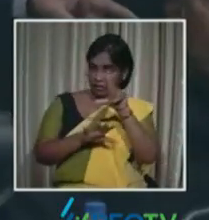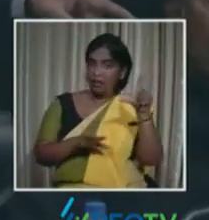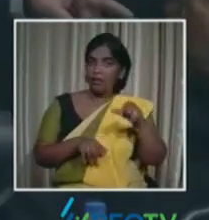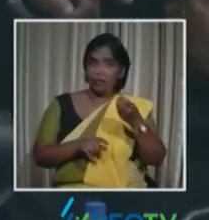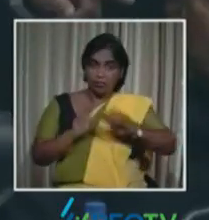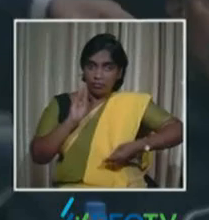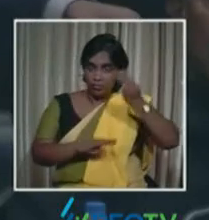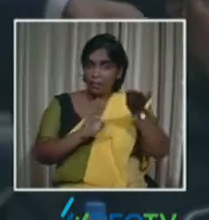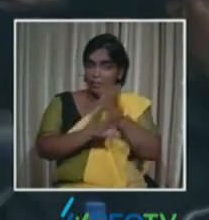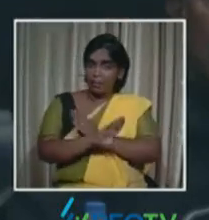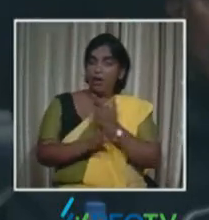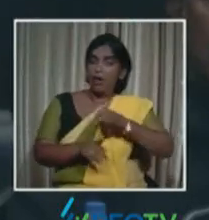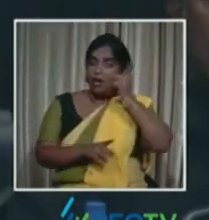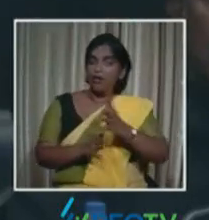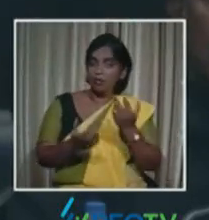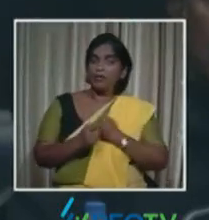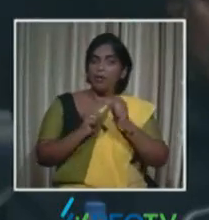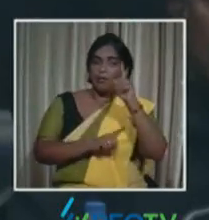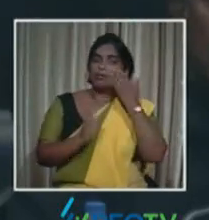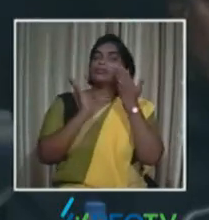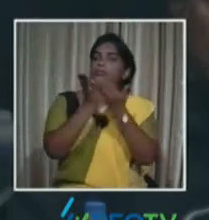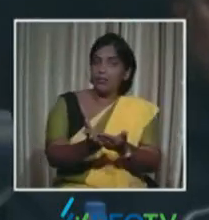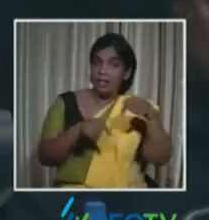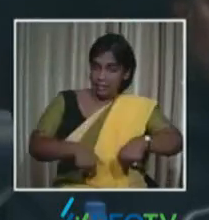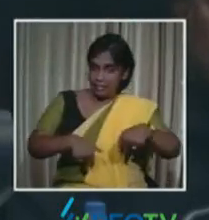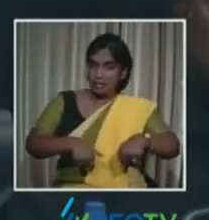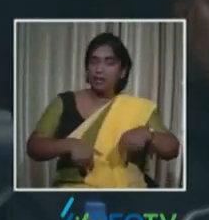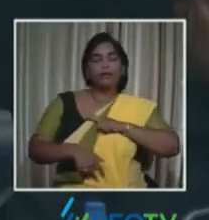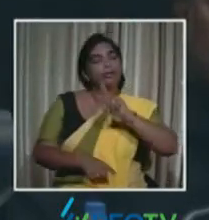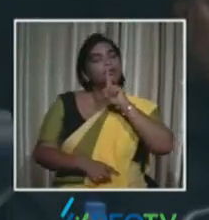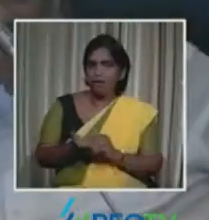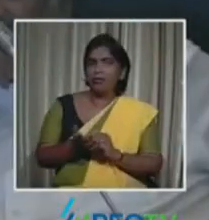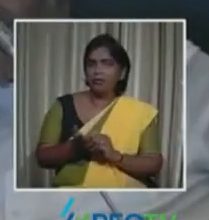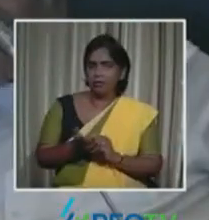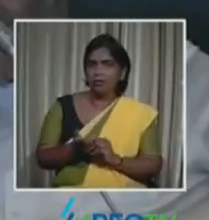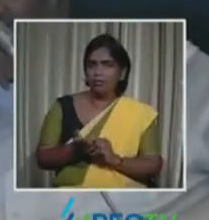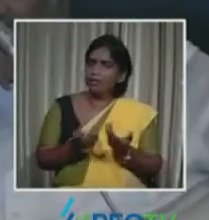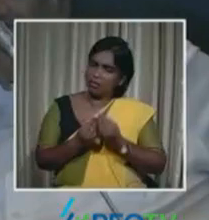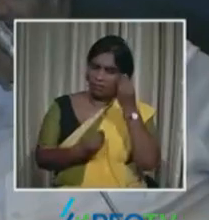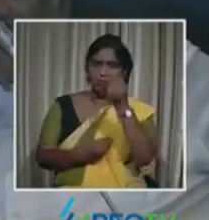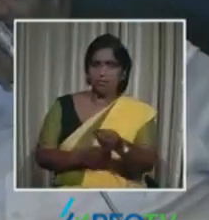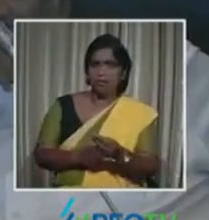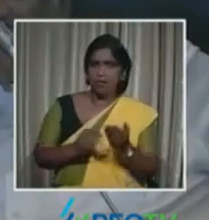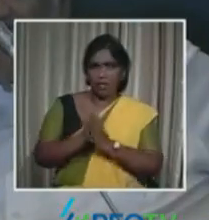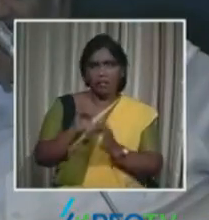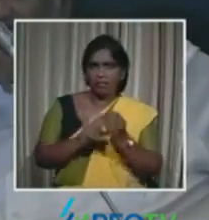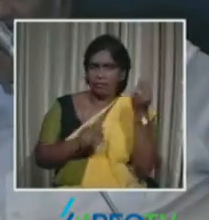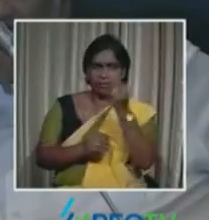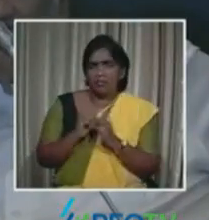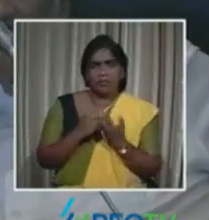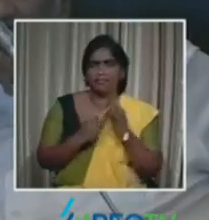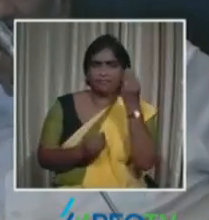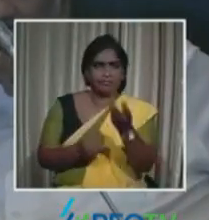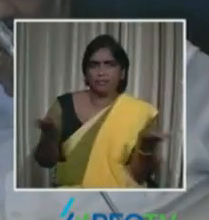වැඩි කරන්න කලින් ගත්ත අනුමැතිය මේ සභාවට සභාගත කරන්න කියලා දැන් අපි ඔබතුමාගෙන් ඉල්ලා සිටිනවා අපි ඒක ලබා දෙන්න බෑ ඇමතිතුමත් එතනයි මම